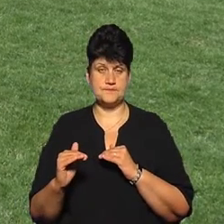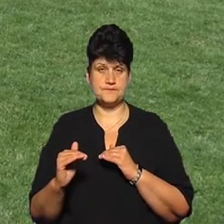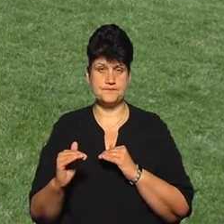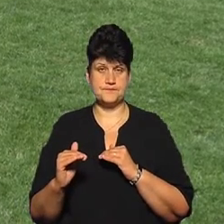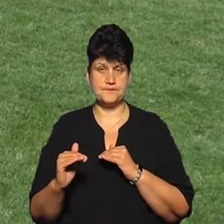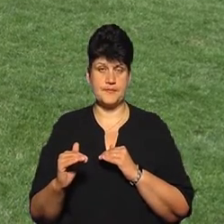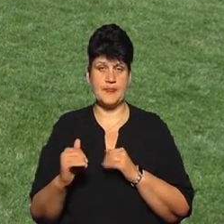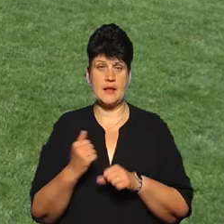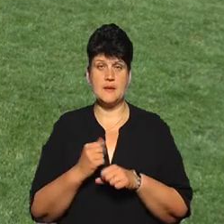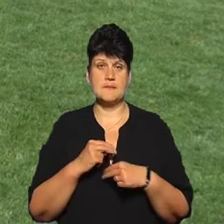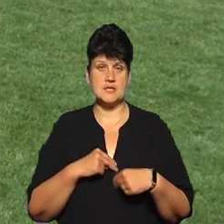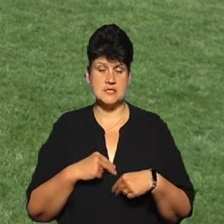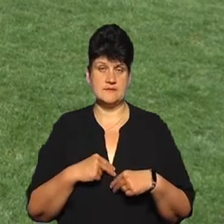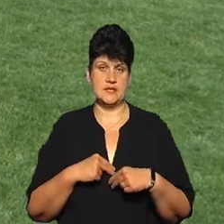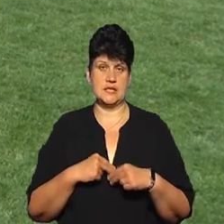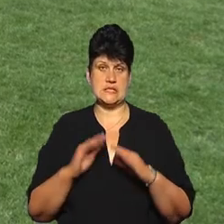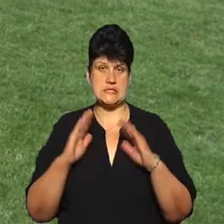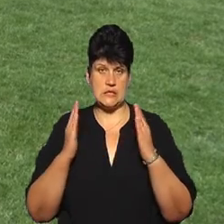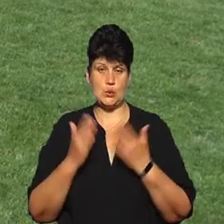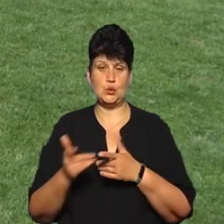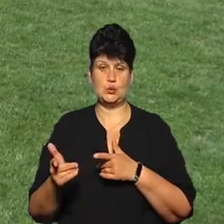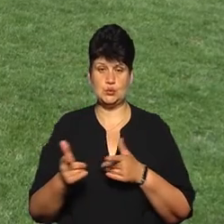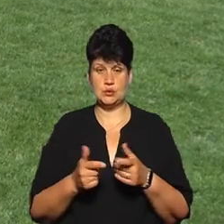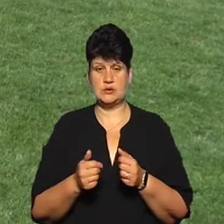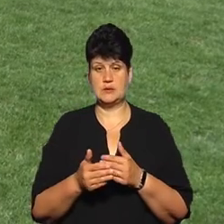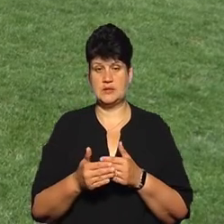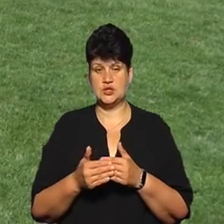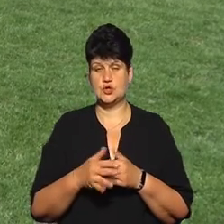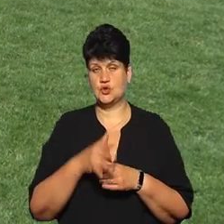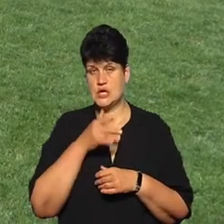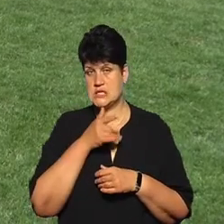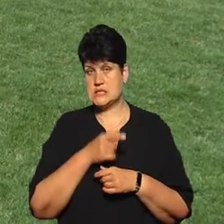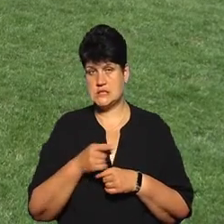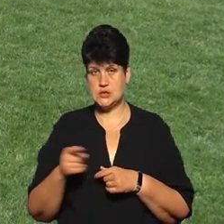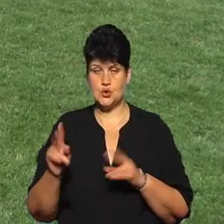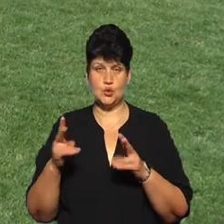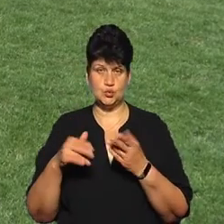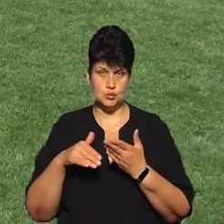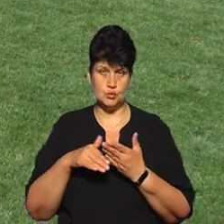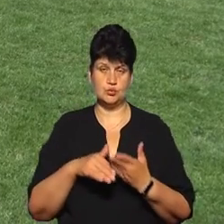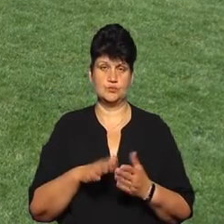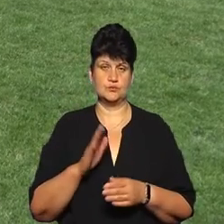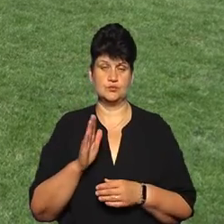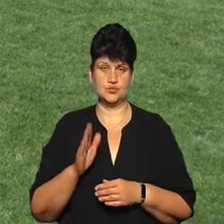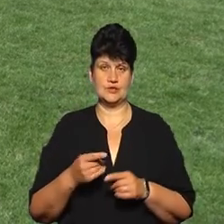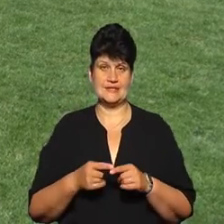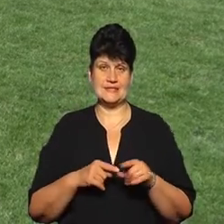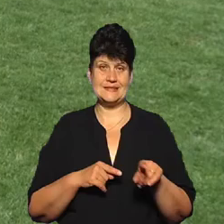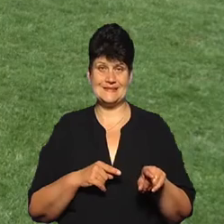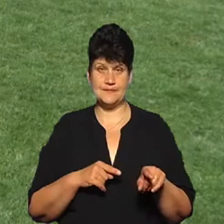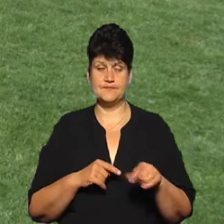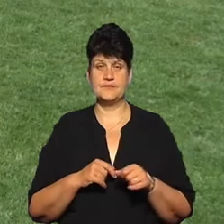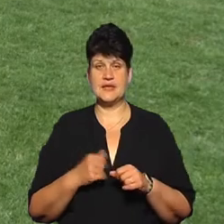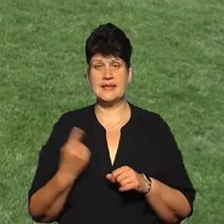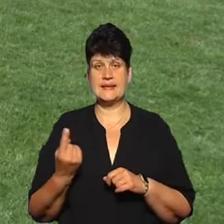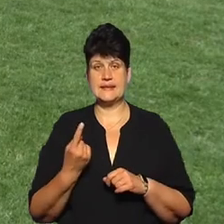працівники стадіону готують, я думаю, що ближче ще до сезону якийсь клуб допоможе з цим. Ну, звичайно, єдина прикрість,